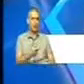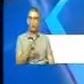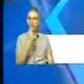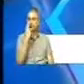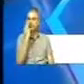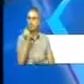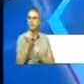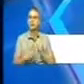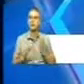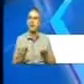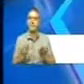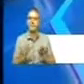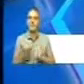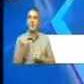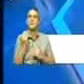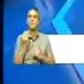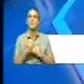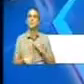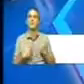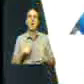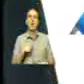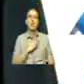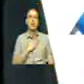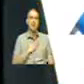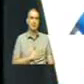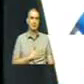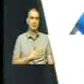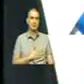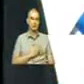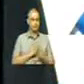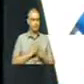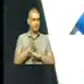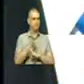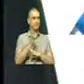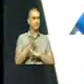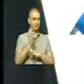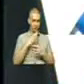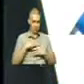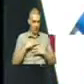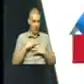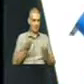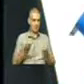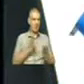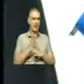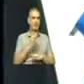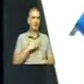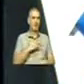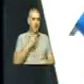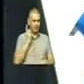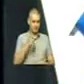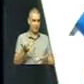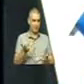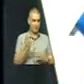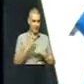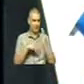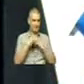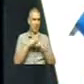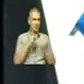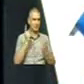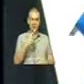בסוף אנחנו רוצים ללכת לכיוון שלנו. הכיוון שלנו צריך לבנות אותו. צריך להגיד